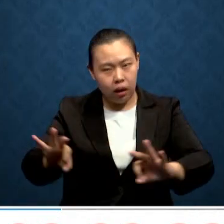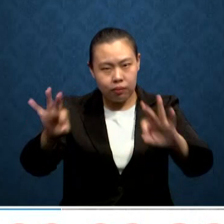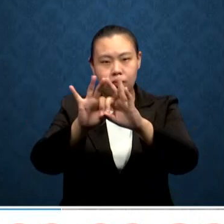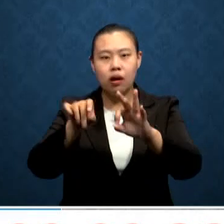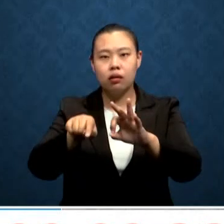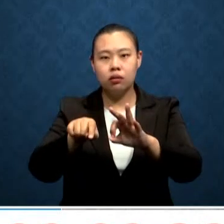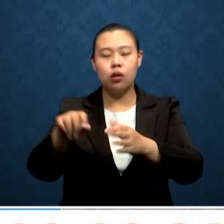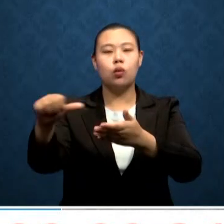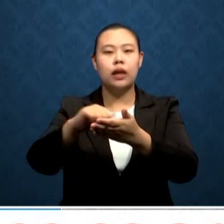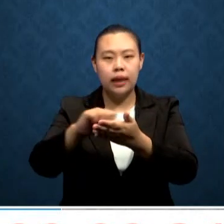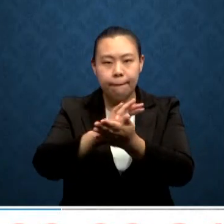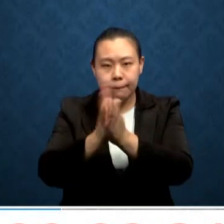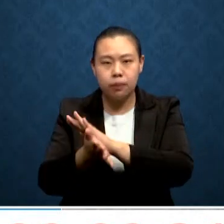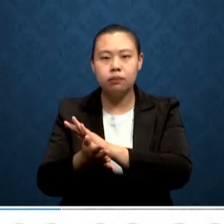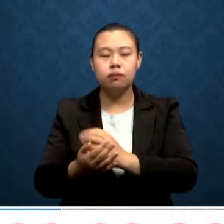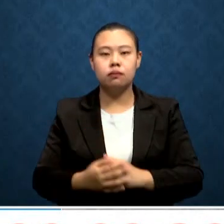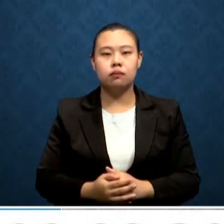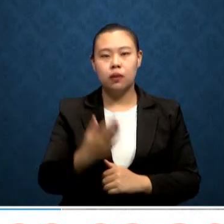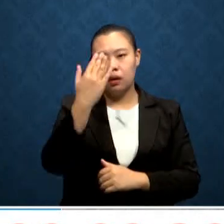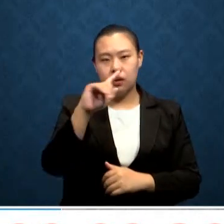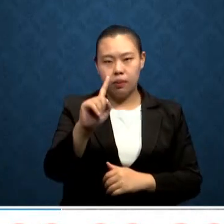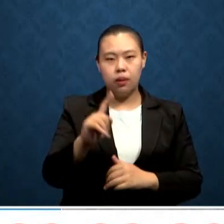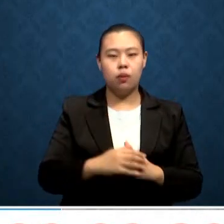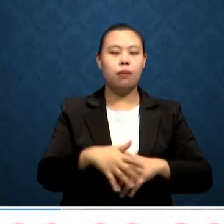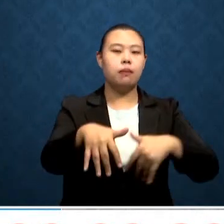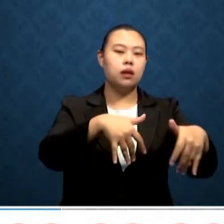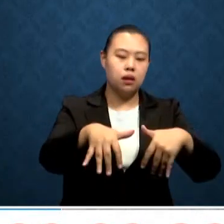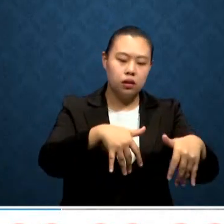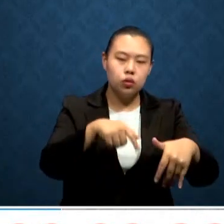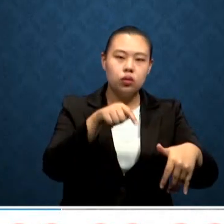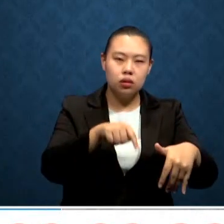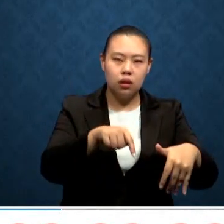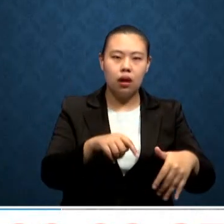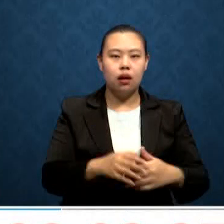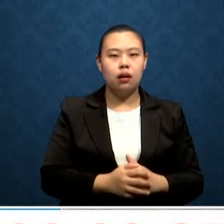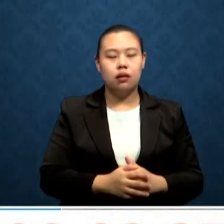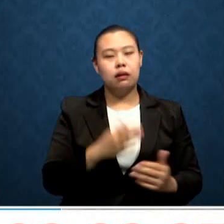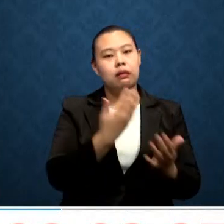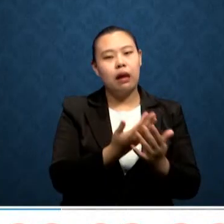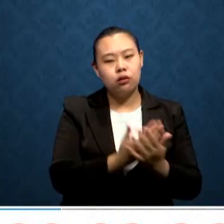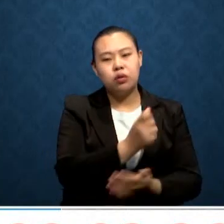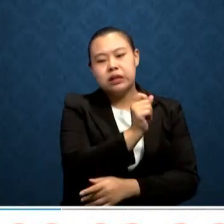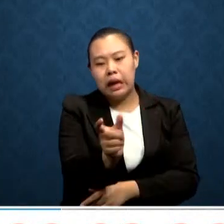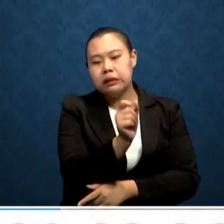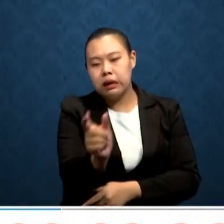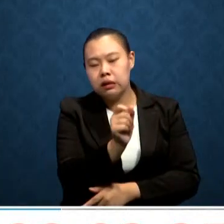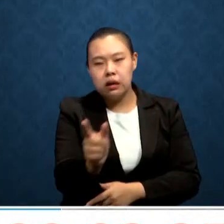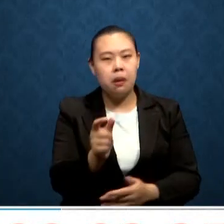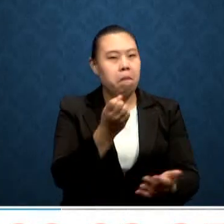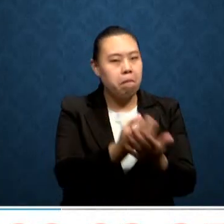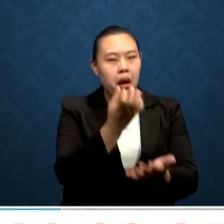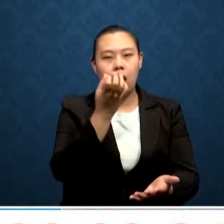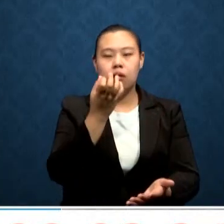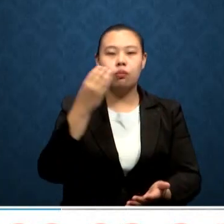นเสียโอกาสและเสียค่าไฟแพงแน่นอนถ้าท่านไม่เข้าไป